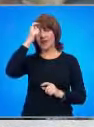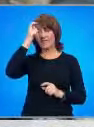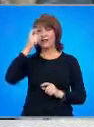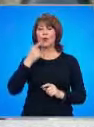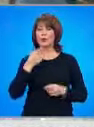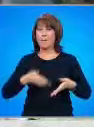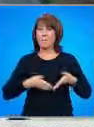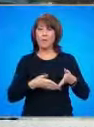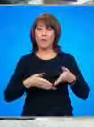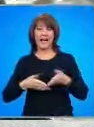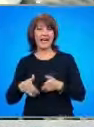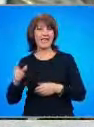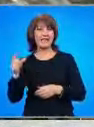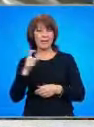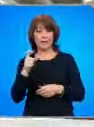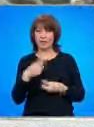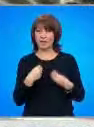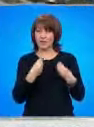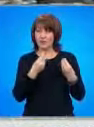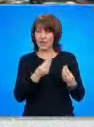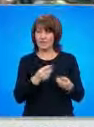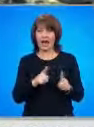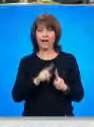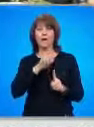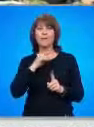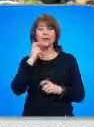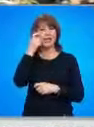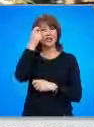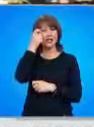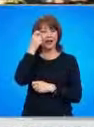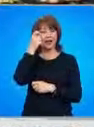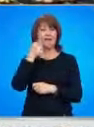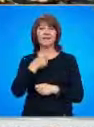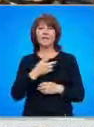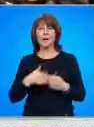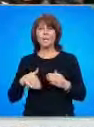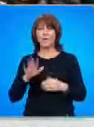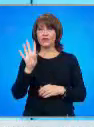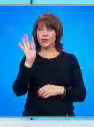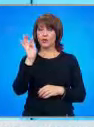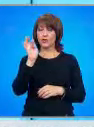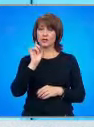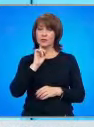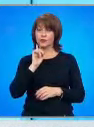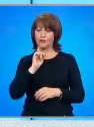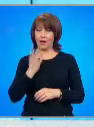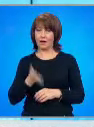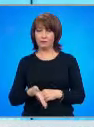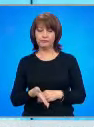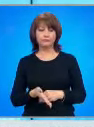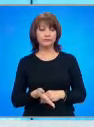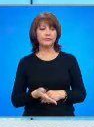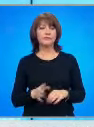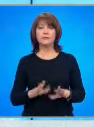са съдействали на Георги Семерджиев и самоосигурявали полицейски чадър над 20 години, са повече от 40. Към тях